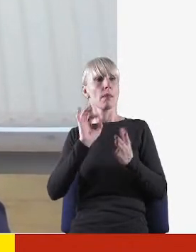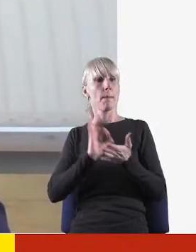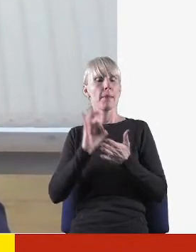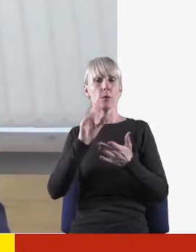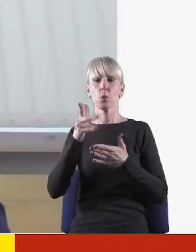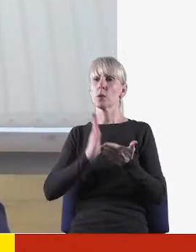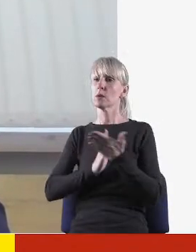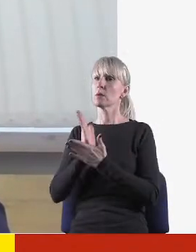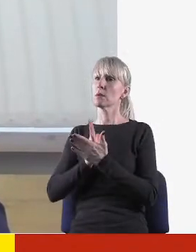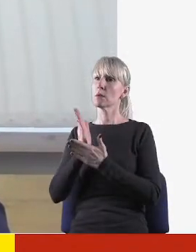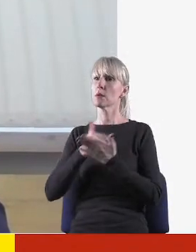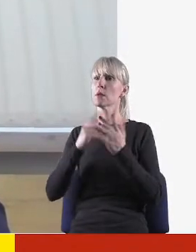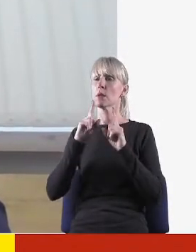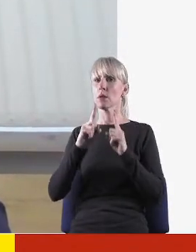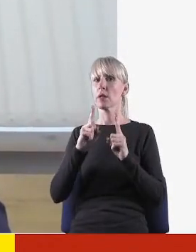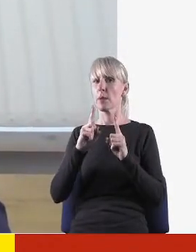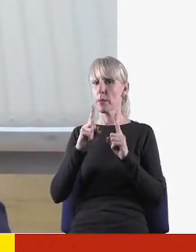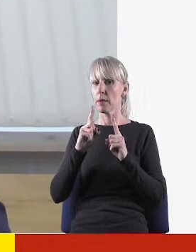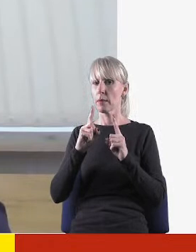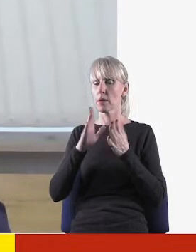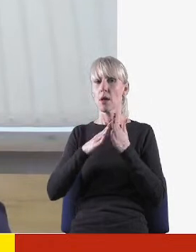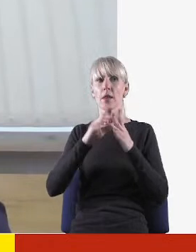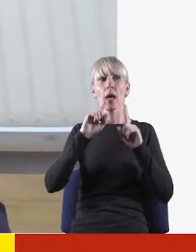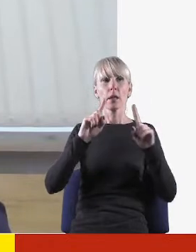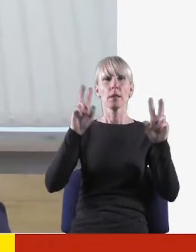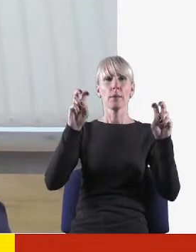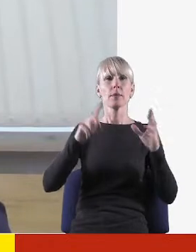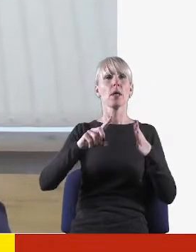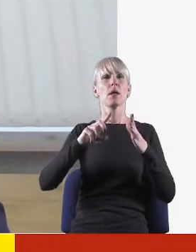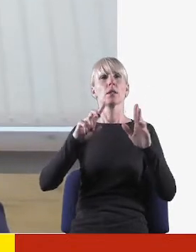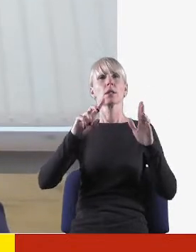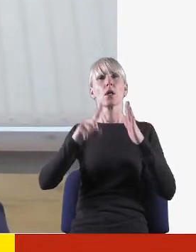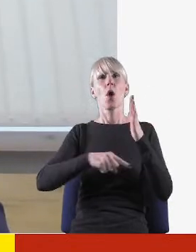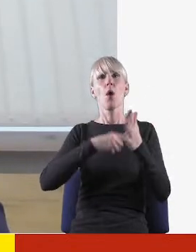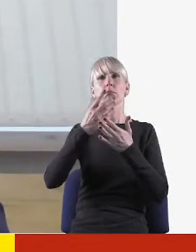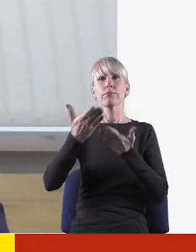tych kół zamachowych, które ratowały pandemię. No ale przecież